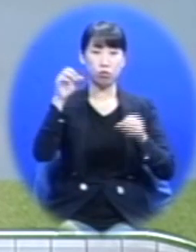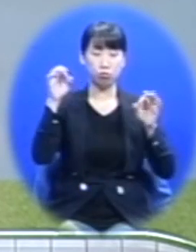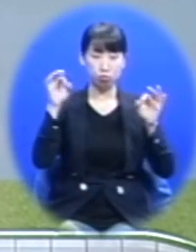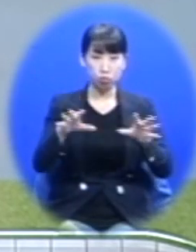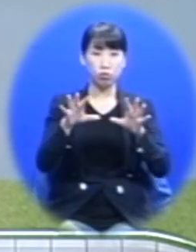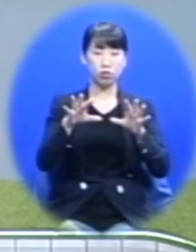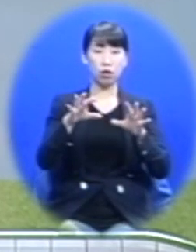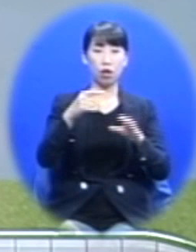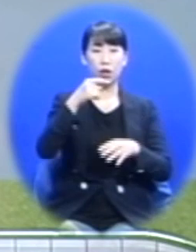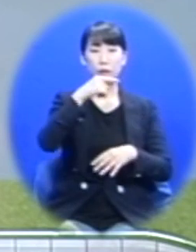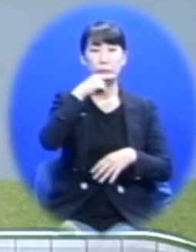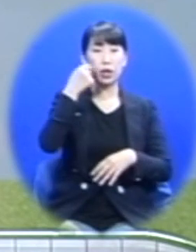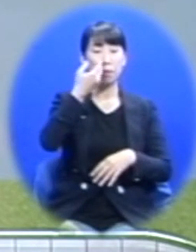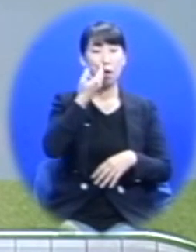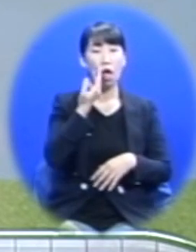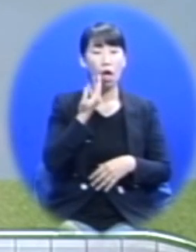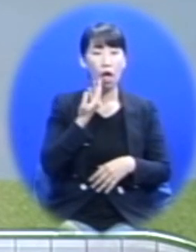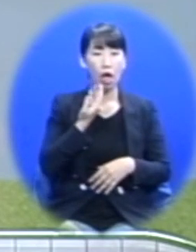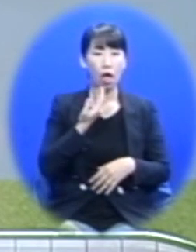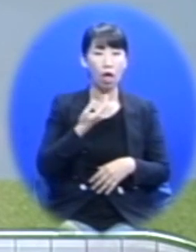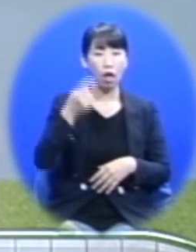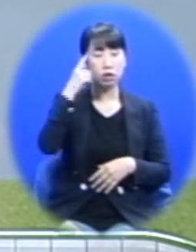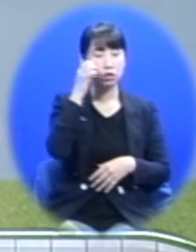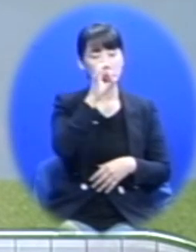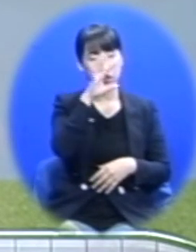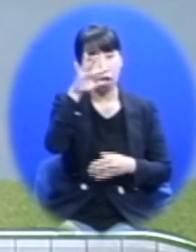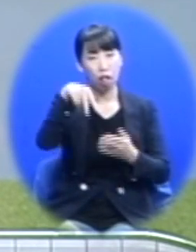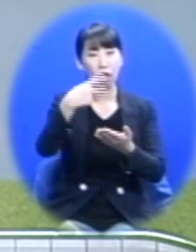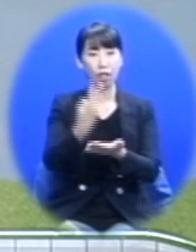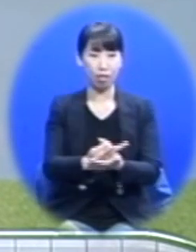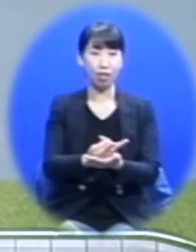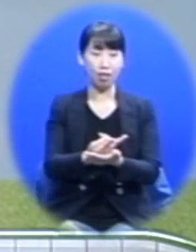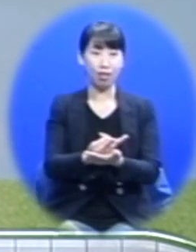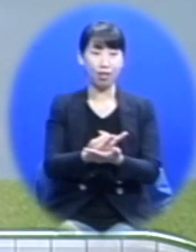방에 코피가 터지고 그리고는 그냥 기절해버리고 말아요.